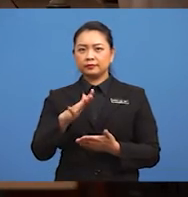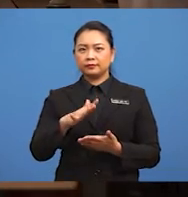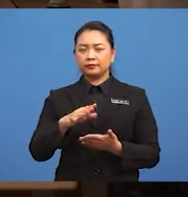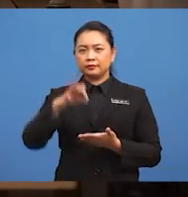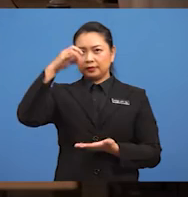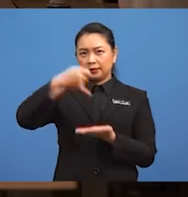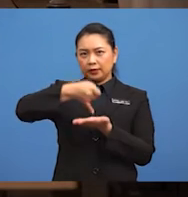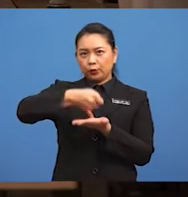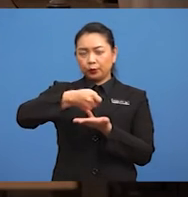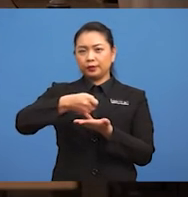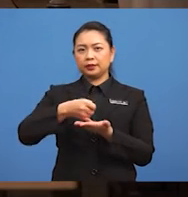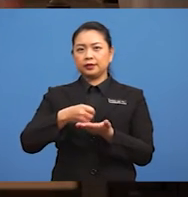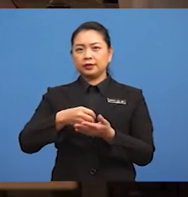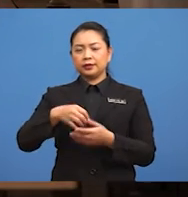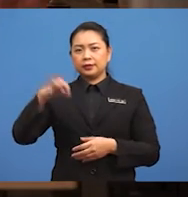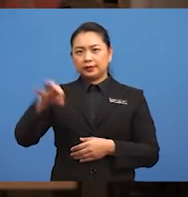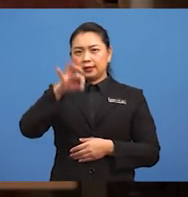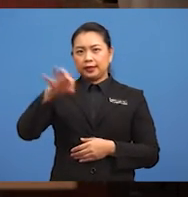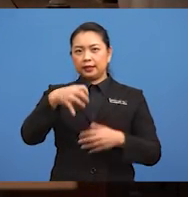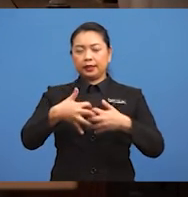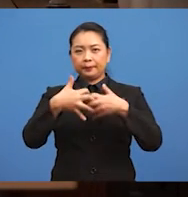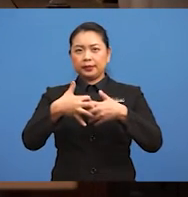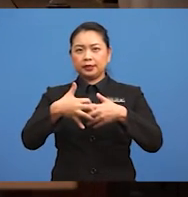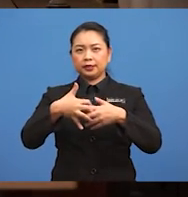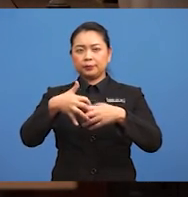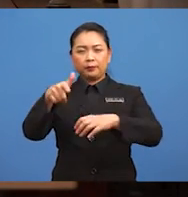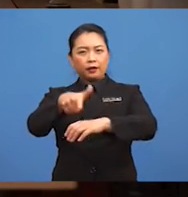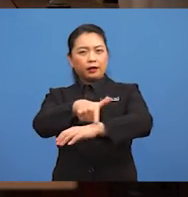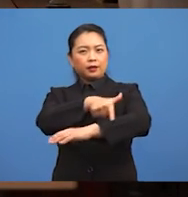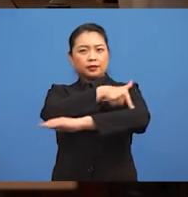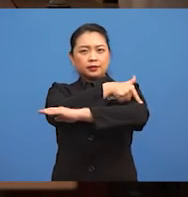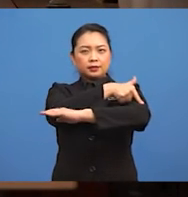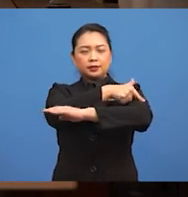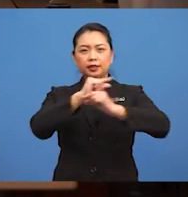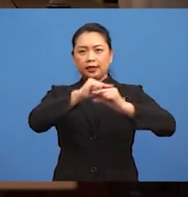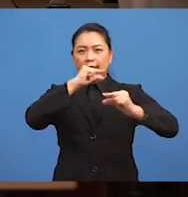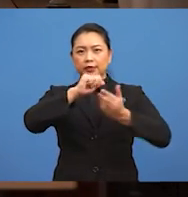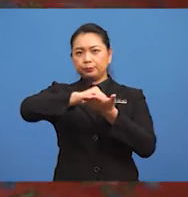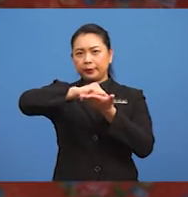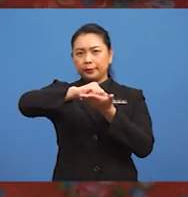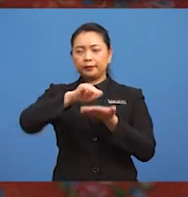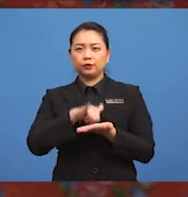Lepas peniti, jahit mesin sepanjang garis pemadan.